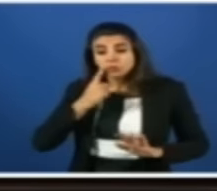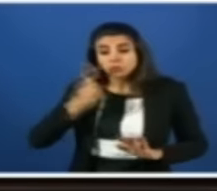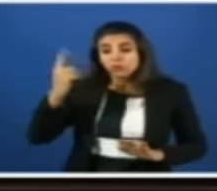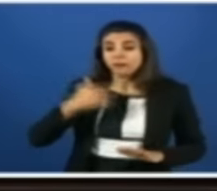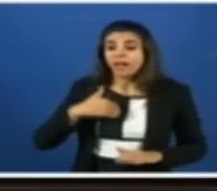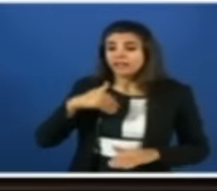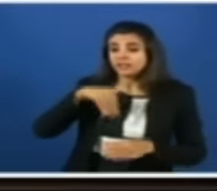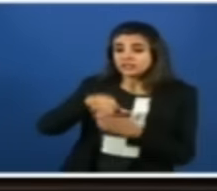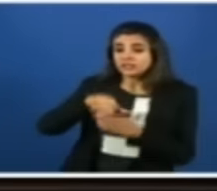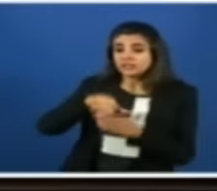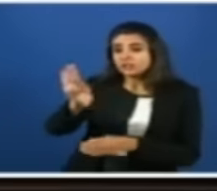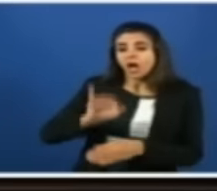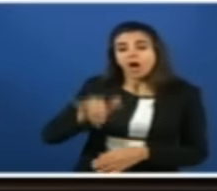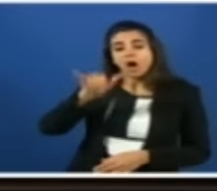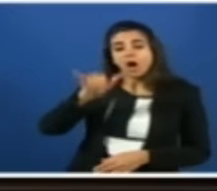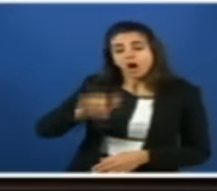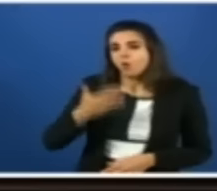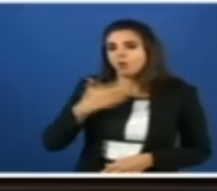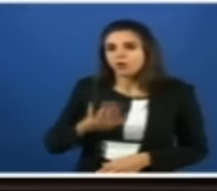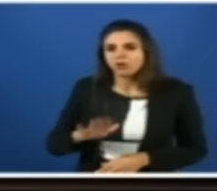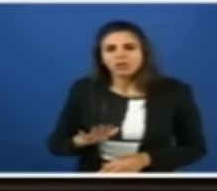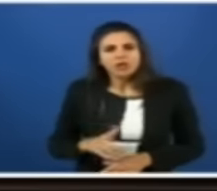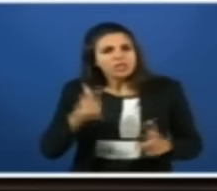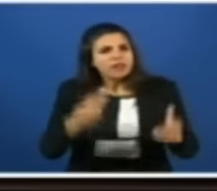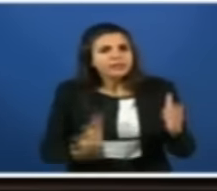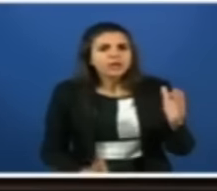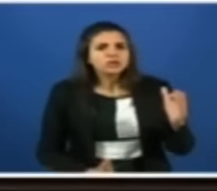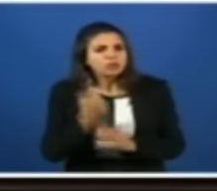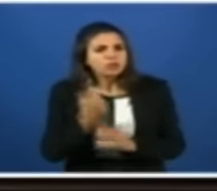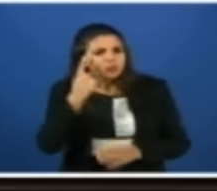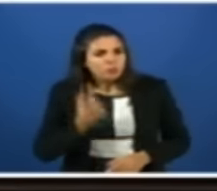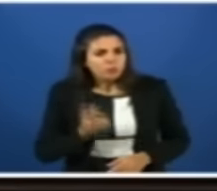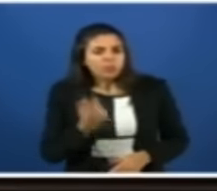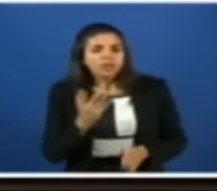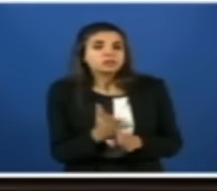Cumhurbaşkanı seçemezsiniz. Nereden çıktı kardeşim?